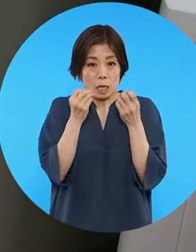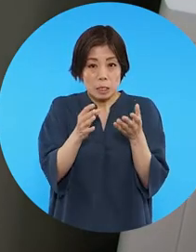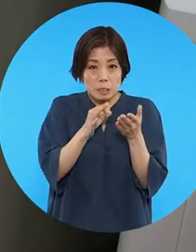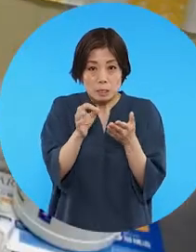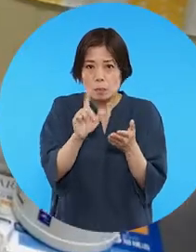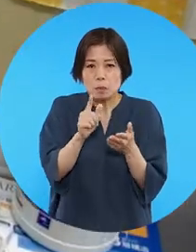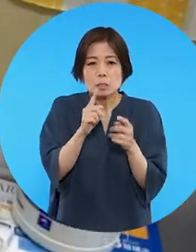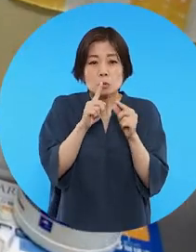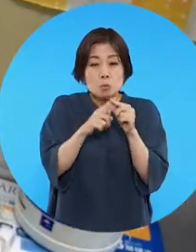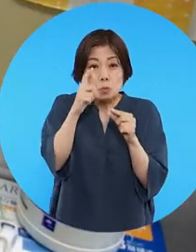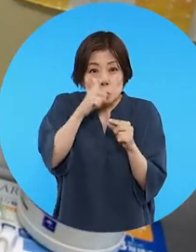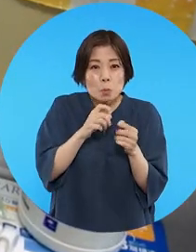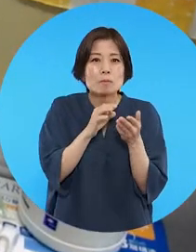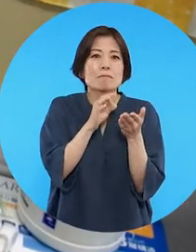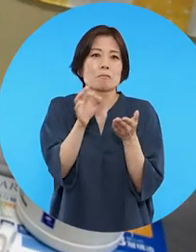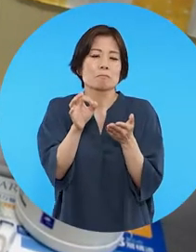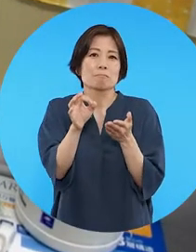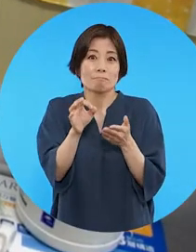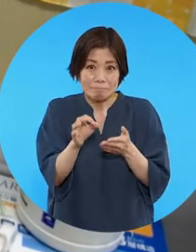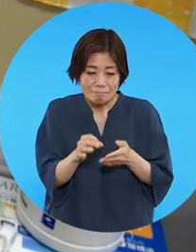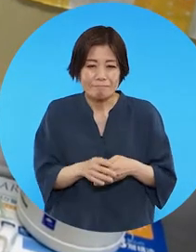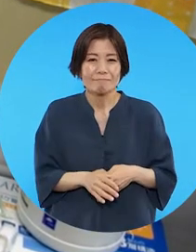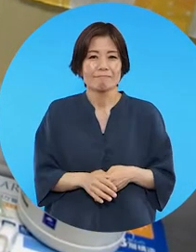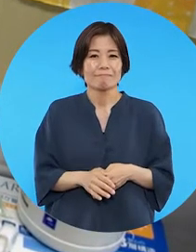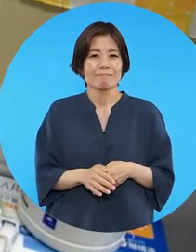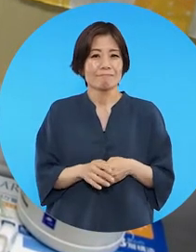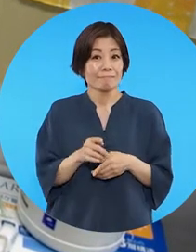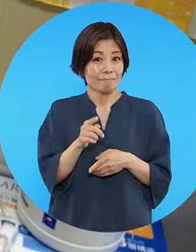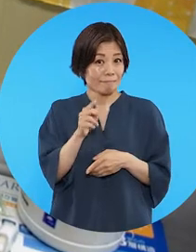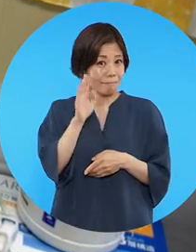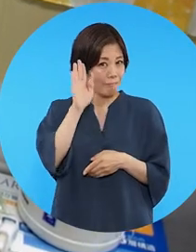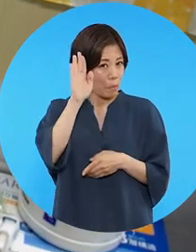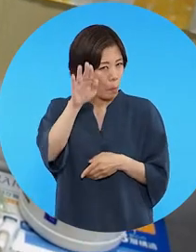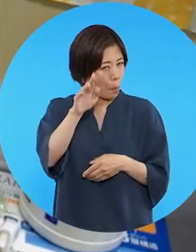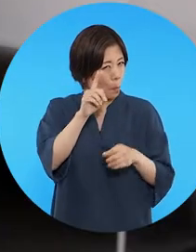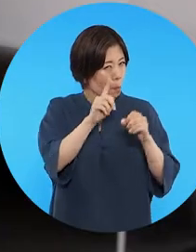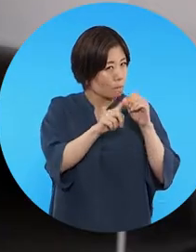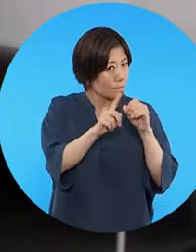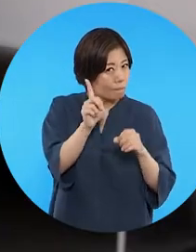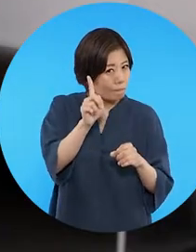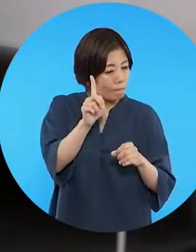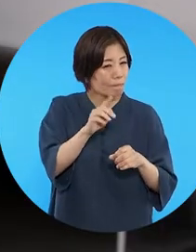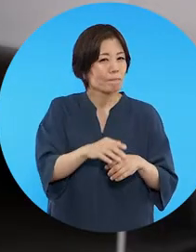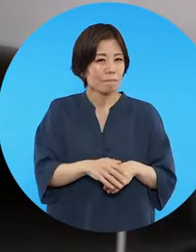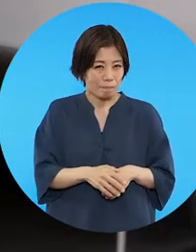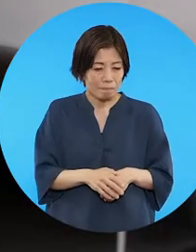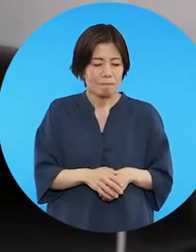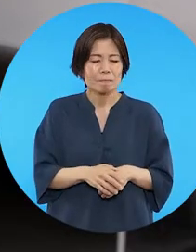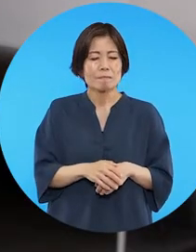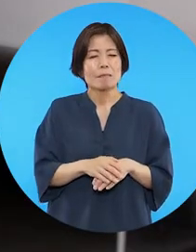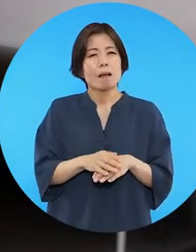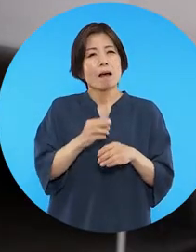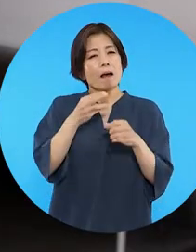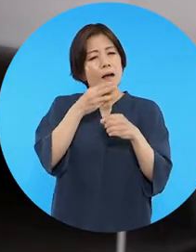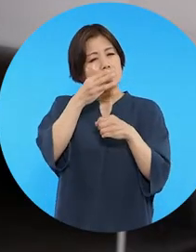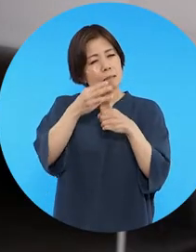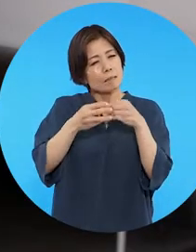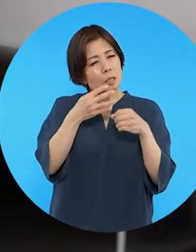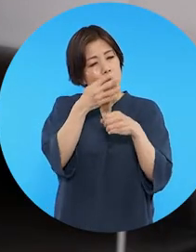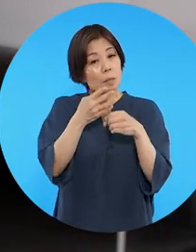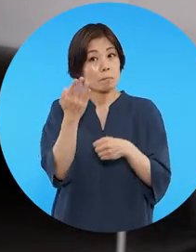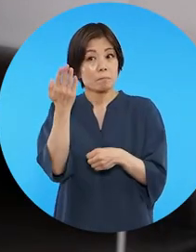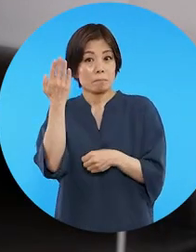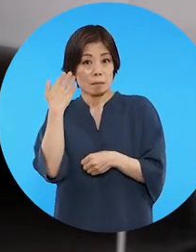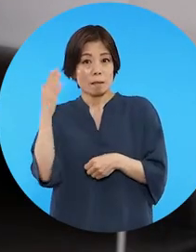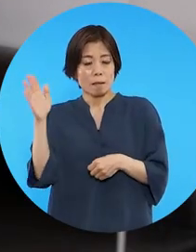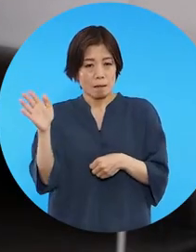。そんなトーレイの今後の目標をお聞きしました。 ここ、まあ、3、4年ねこの SDGs だとか